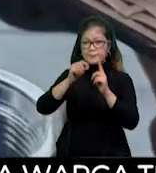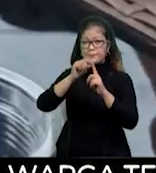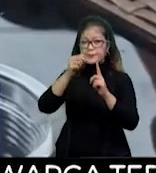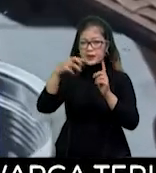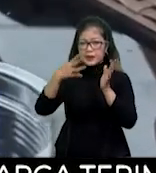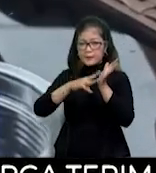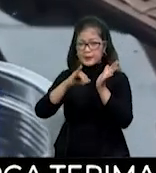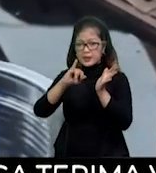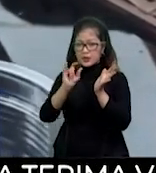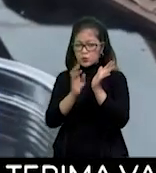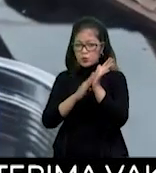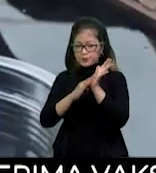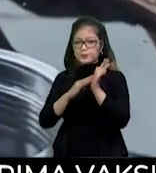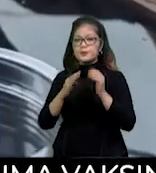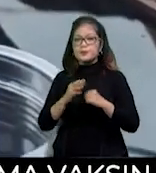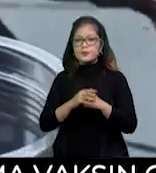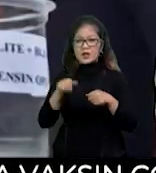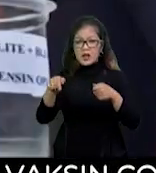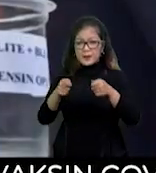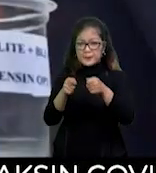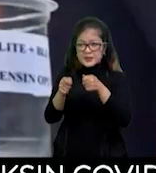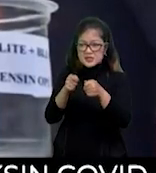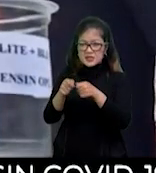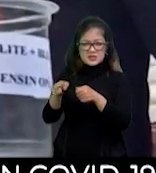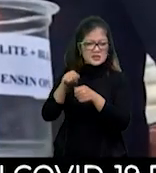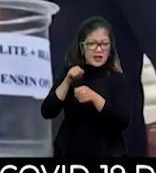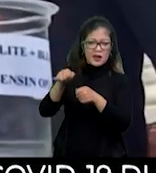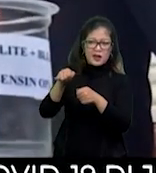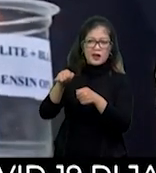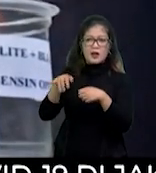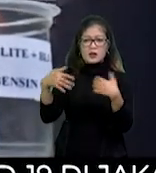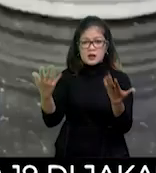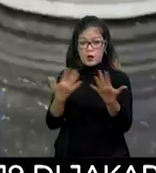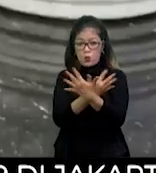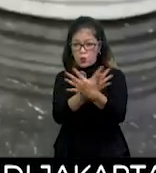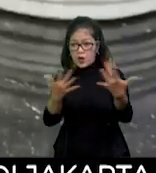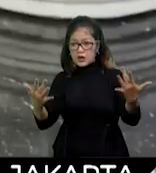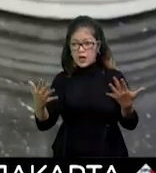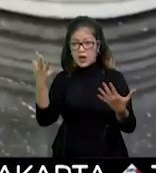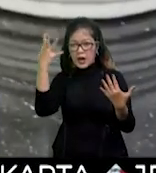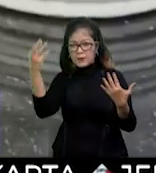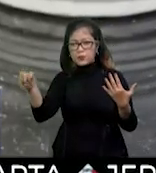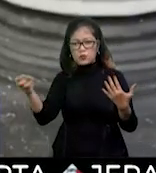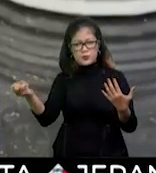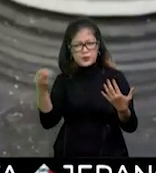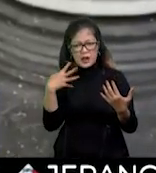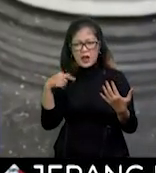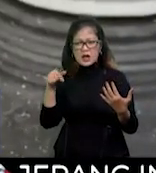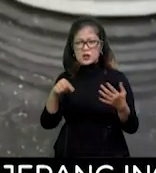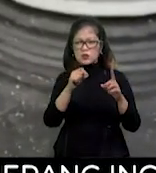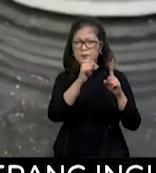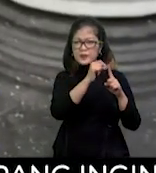Pelaku menjalankan bisnis ilegal karena tingginya permintaan BBM premium, sebab masih banyak masyarakat di pedalaman beranggapan BBM Pertalite dapat